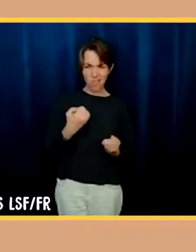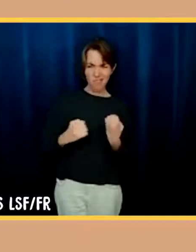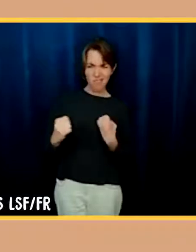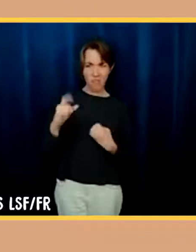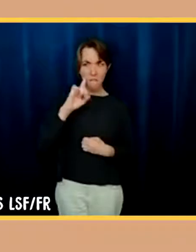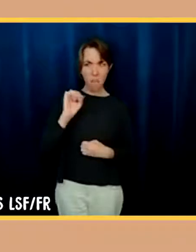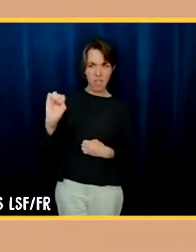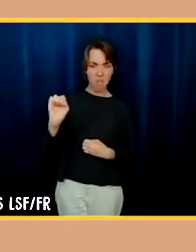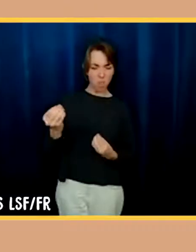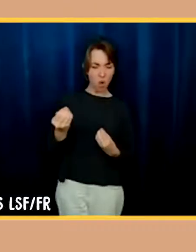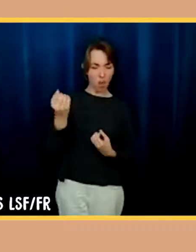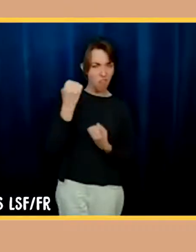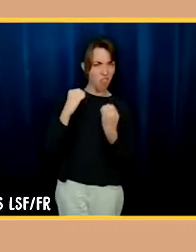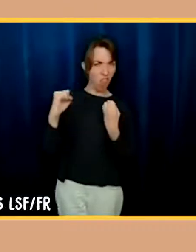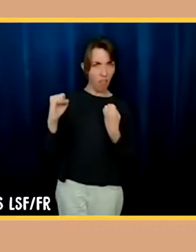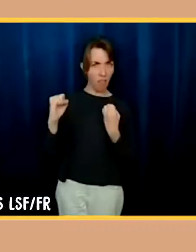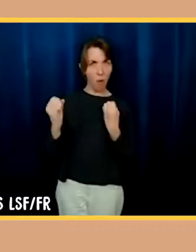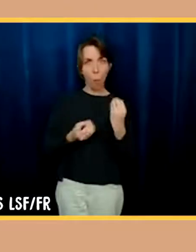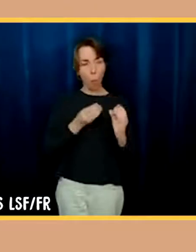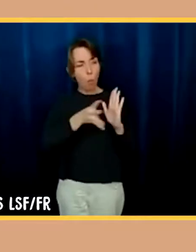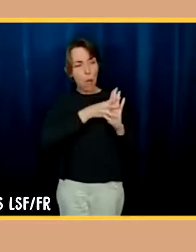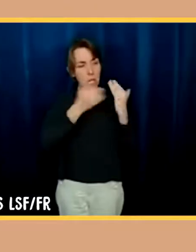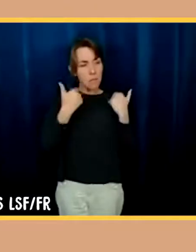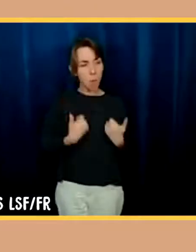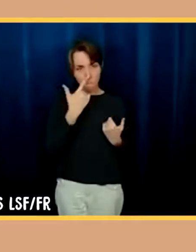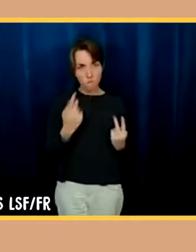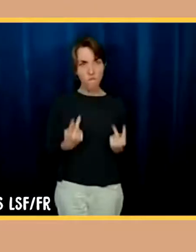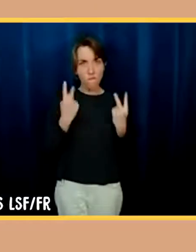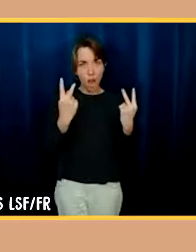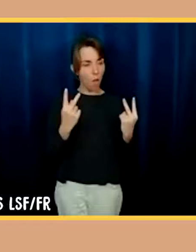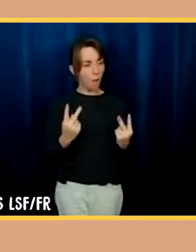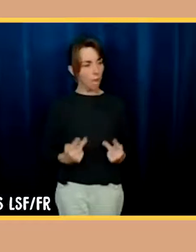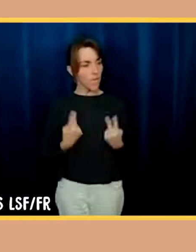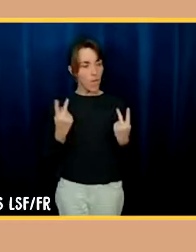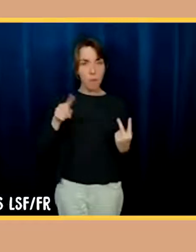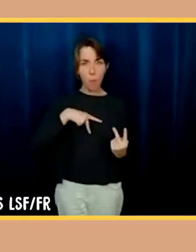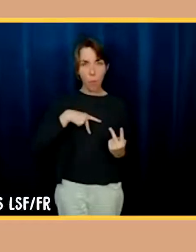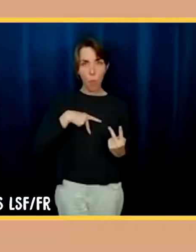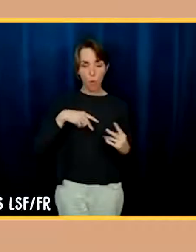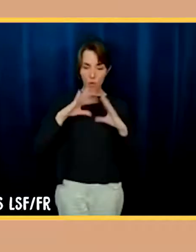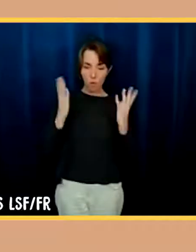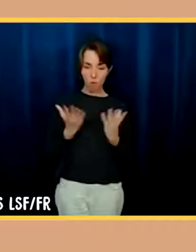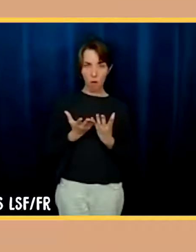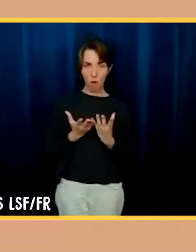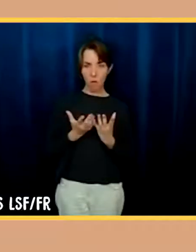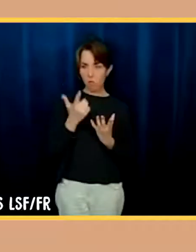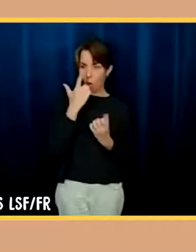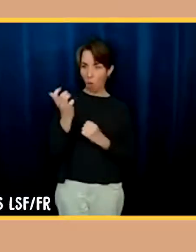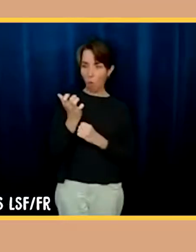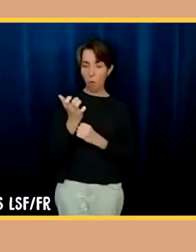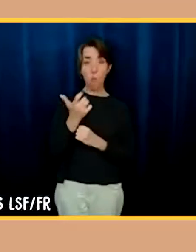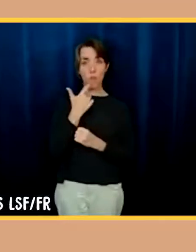qui va à l'encontre de mes principes et de ce que je trouve juste et de mes valeurs, et ben, ce n'est pas l'islam et je ne l'appliquerai pas. Et quels que soient les